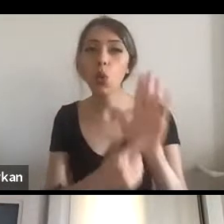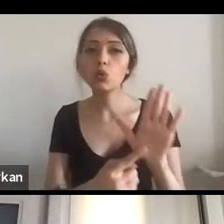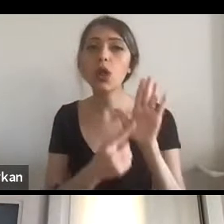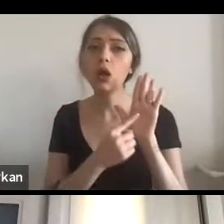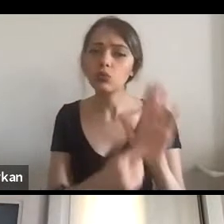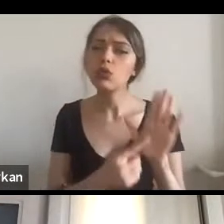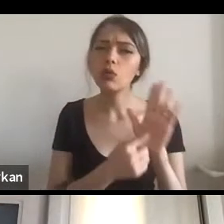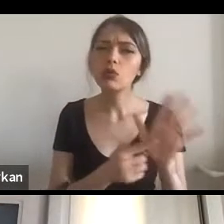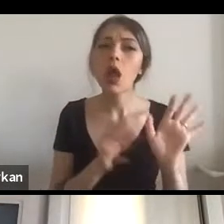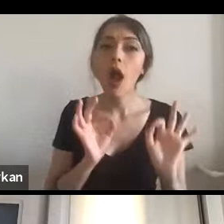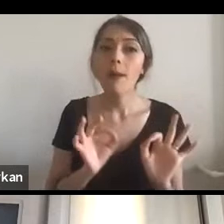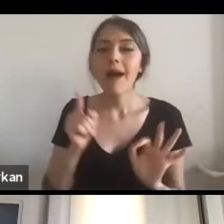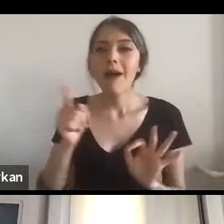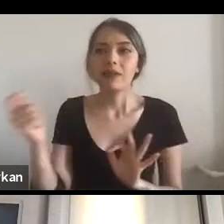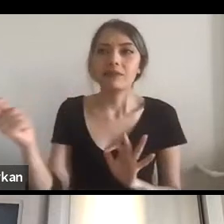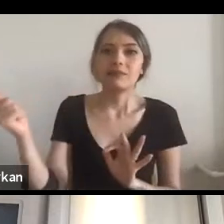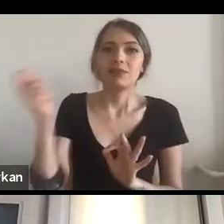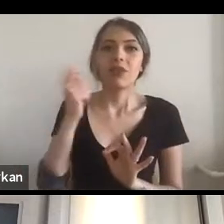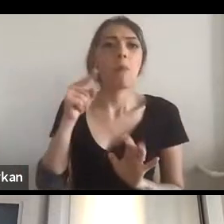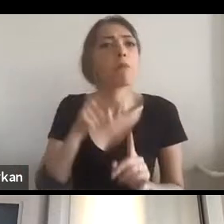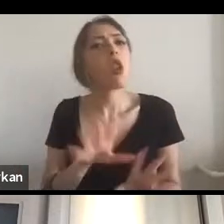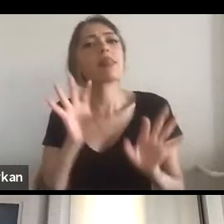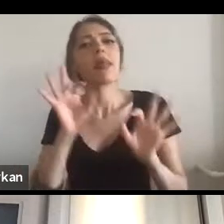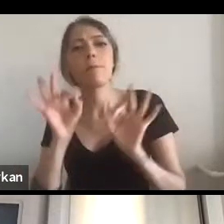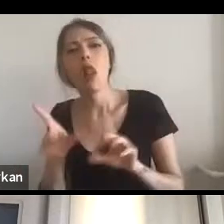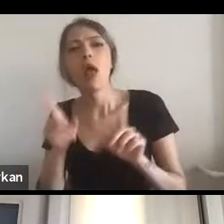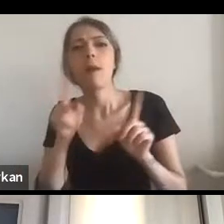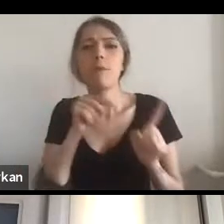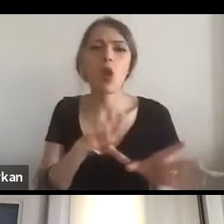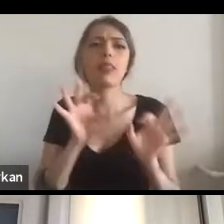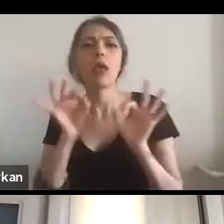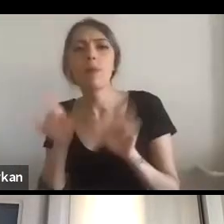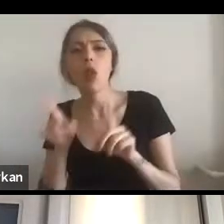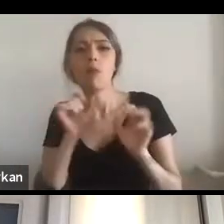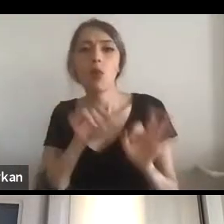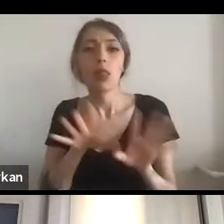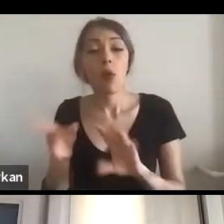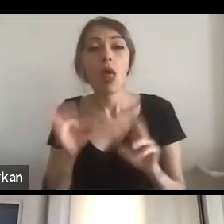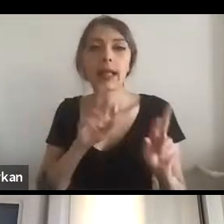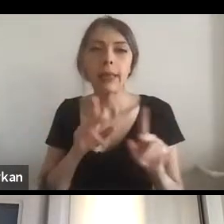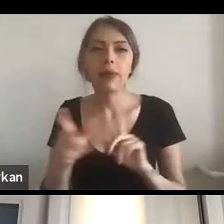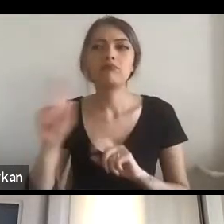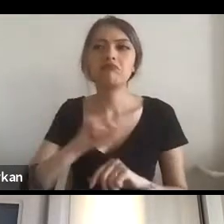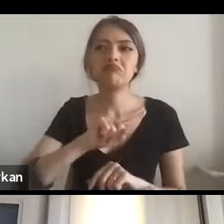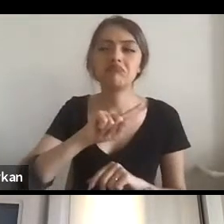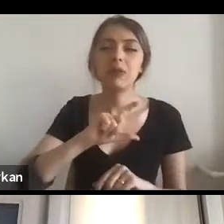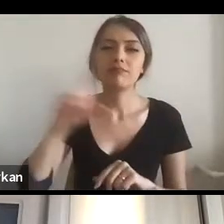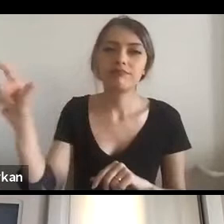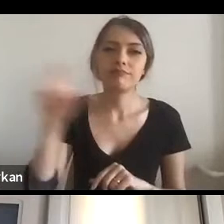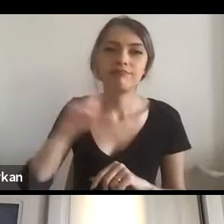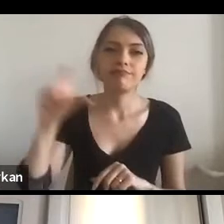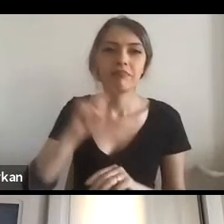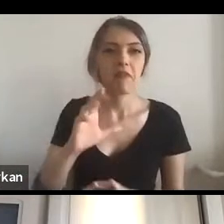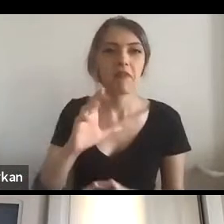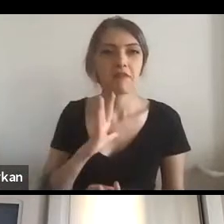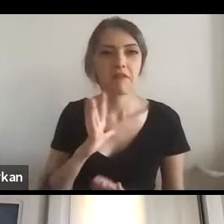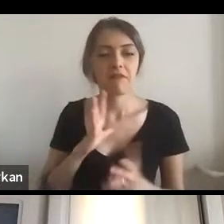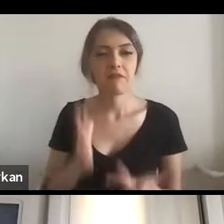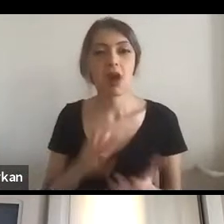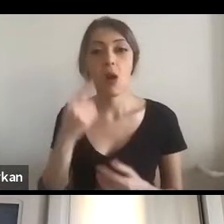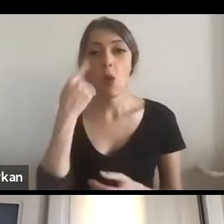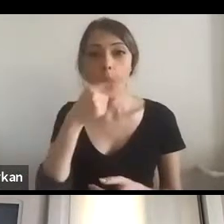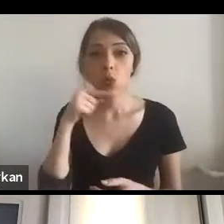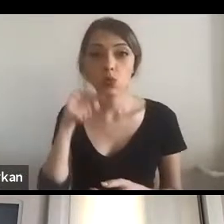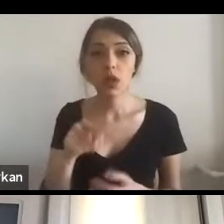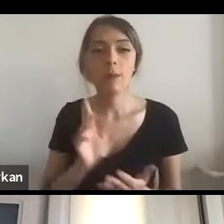olduğu şeklinde bir hakikat bükerek cevap aldığımız bir durum da var. O yüzden hani buna